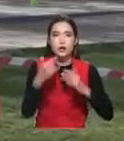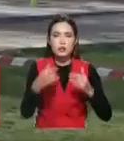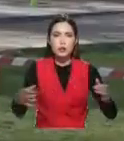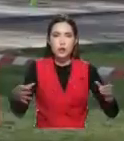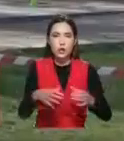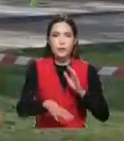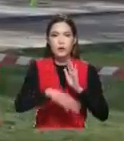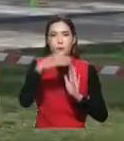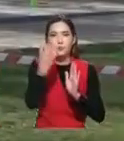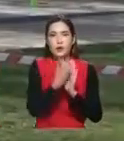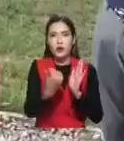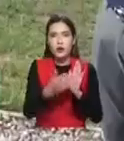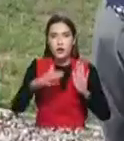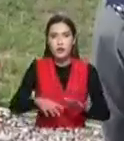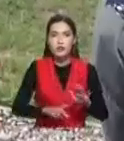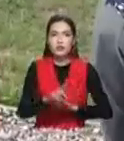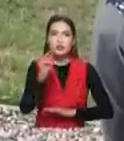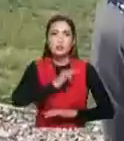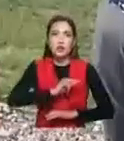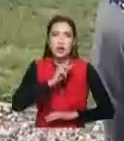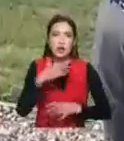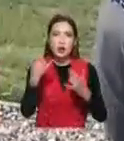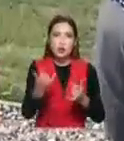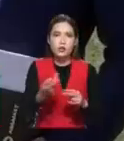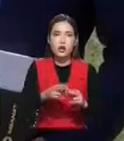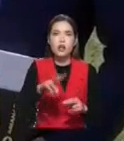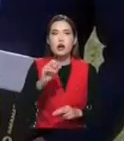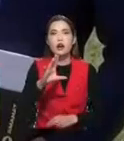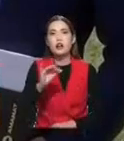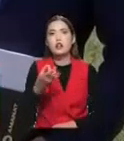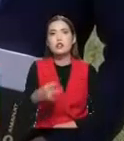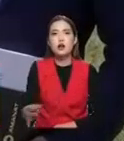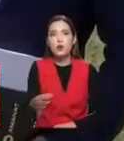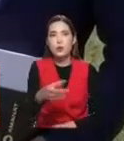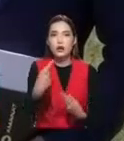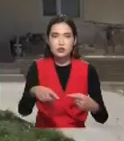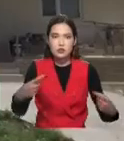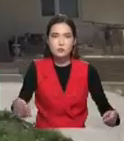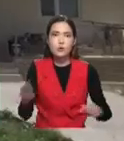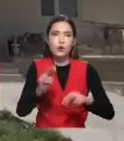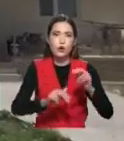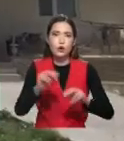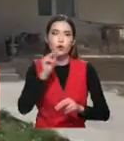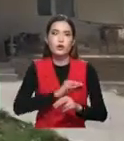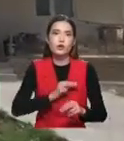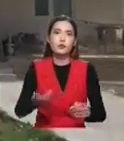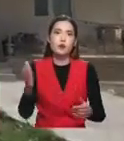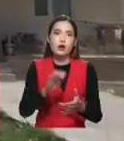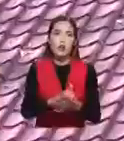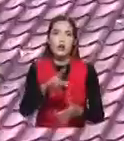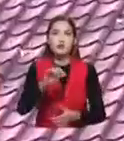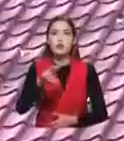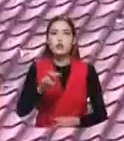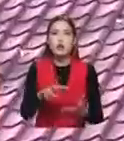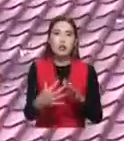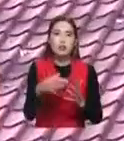мүшелері сайлауалды бағдарлама аясында іске асып жатқан осы және Қарасай ауданындағы басқа да нысандардың құрылыс жұмыстарымен танысты. Долан